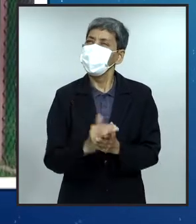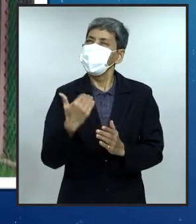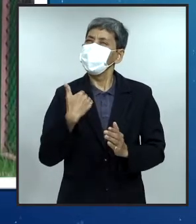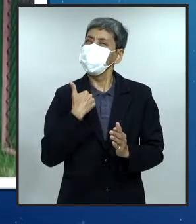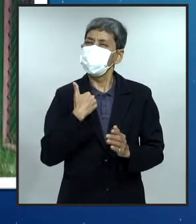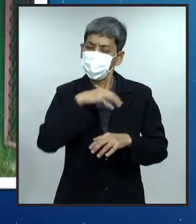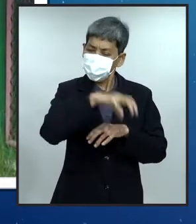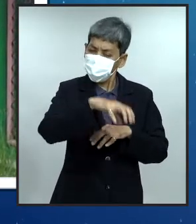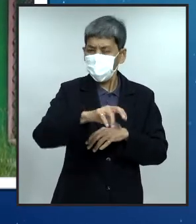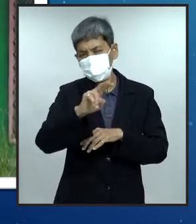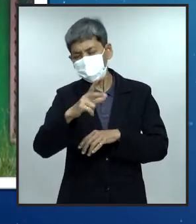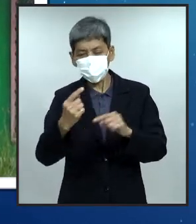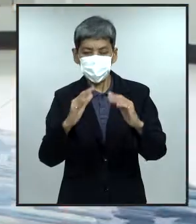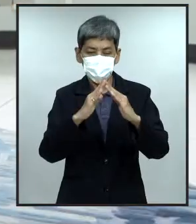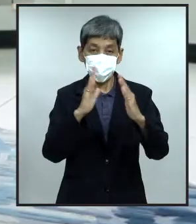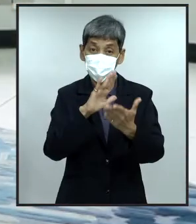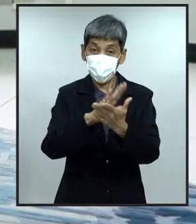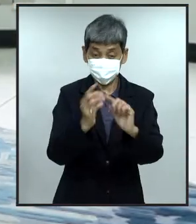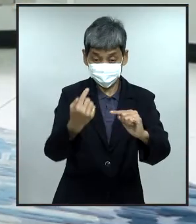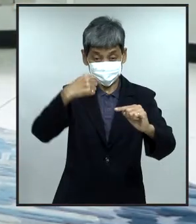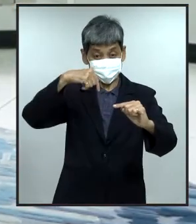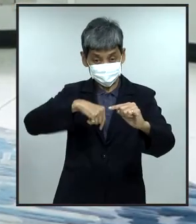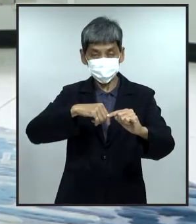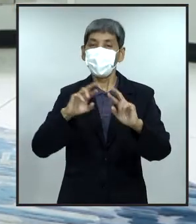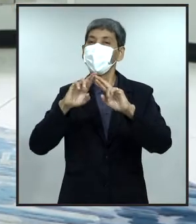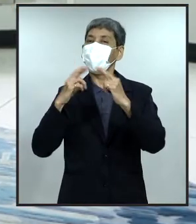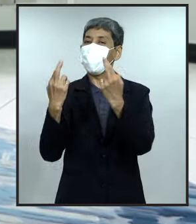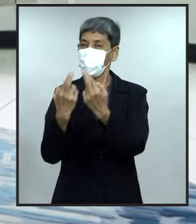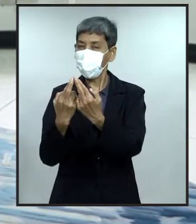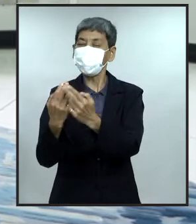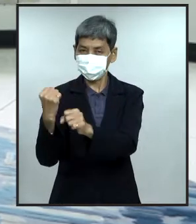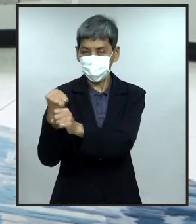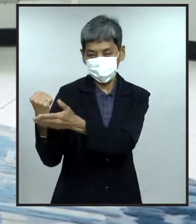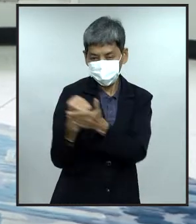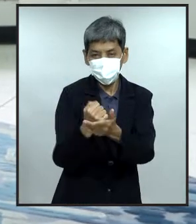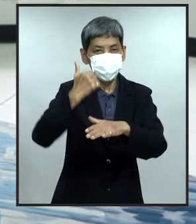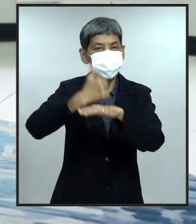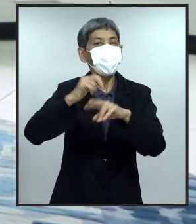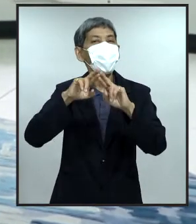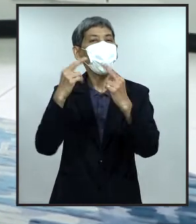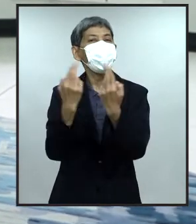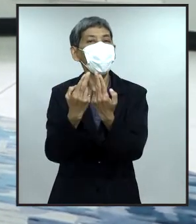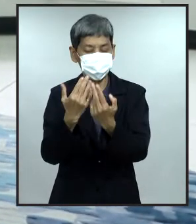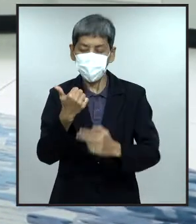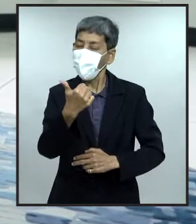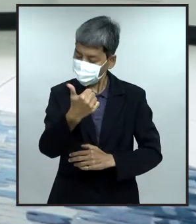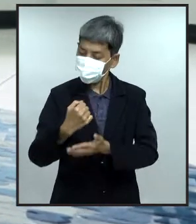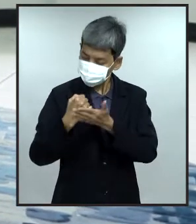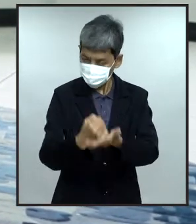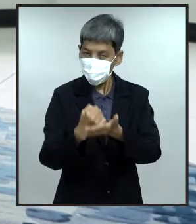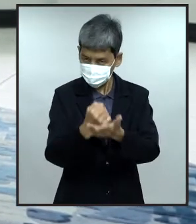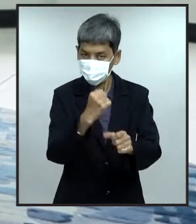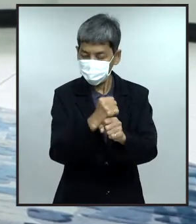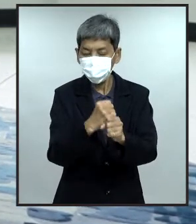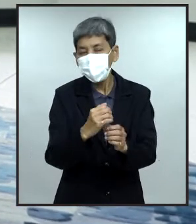หอพักซึ่งอยู่ข้างหลังโรงเรียนทางโรงพยาบาลรามาก็ทางผู้อำนวยการก็บอกว่ายินดีที่จะ